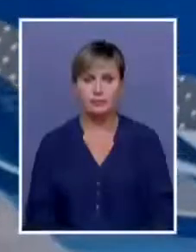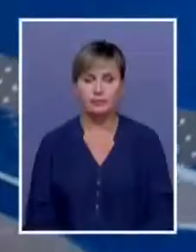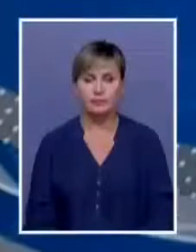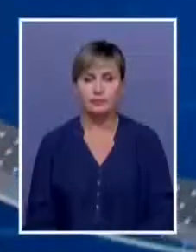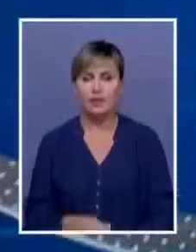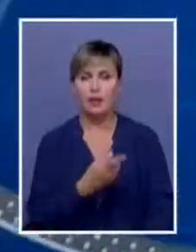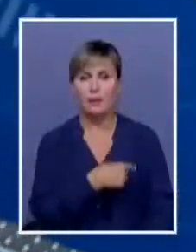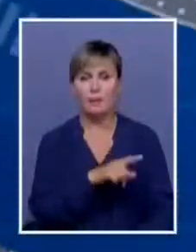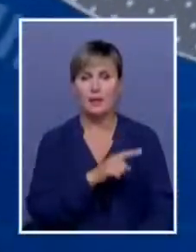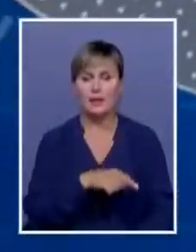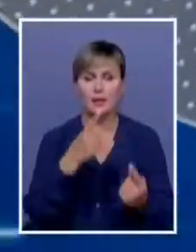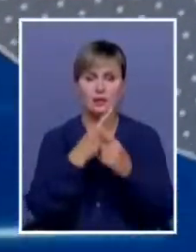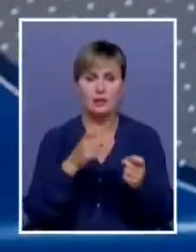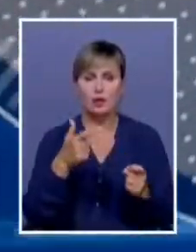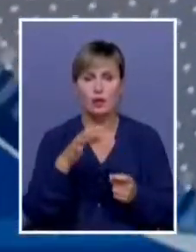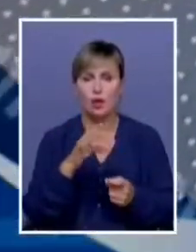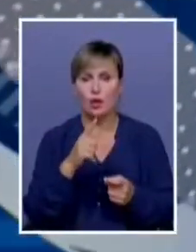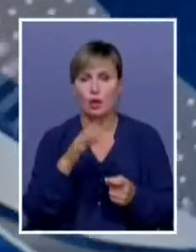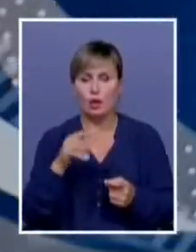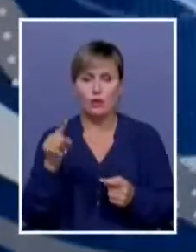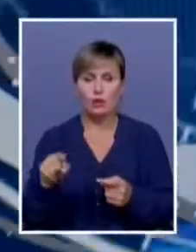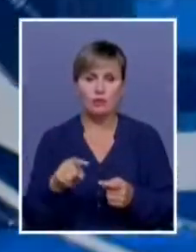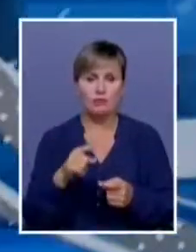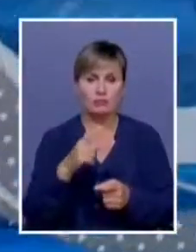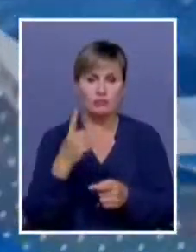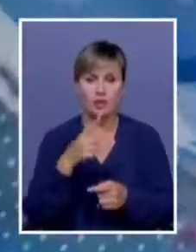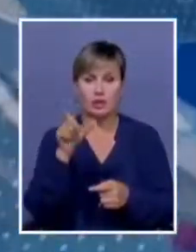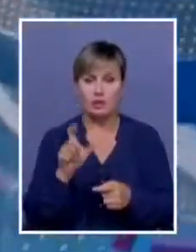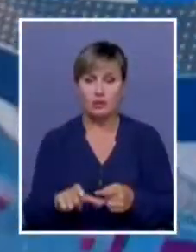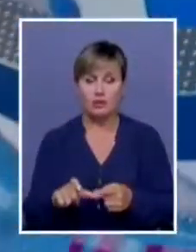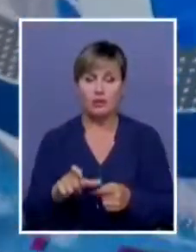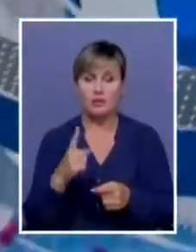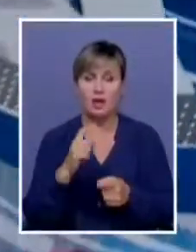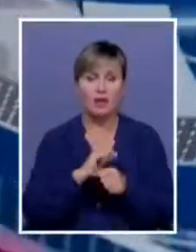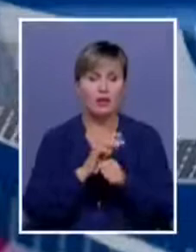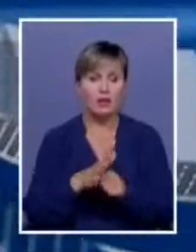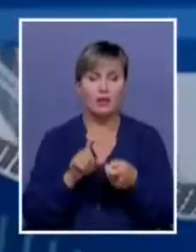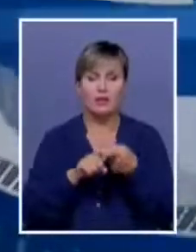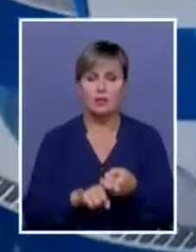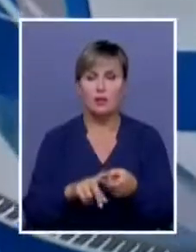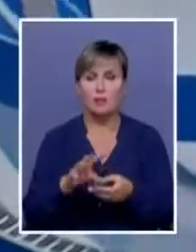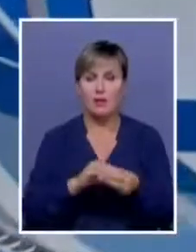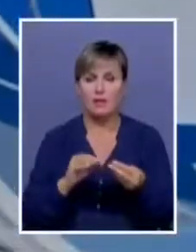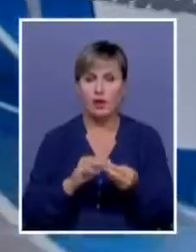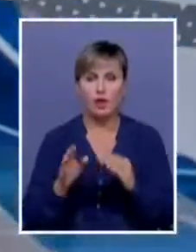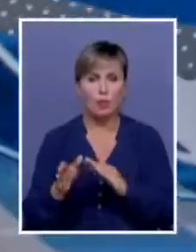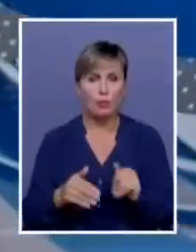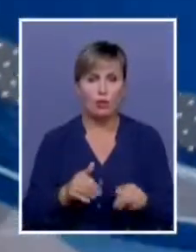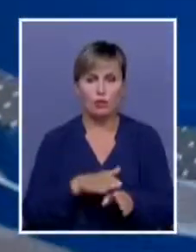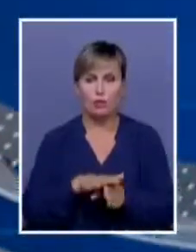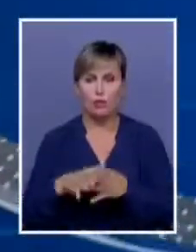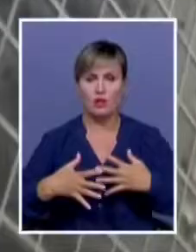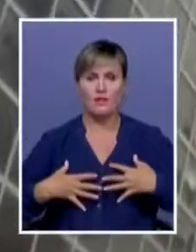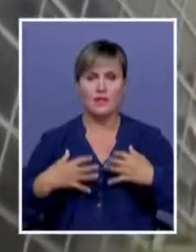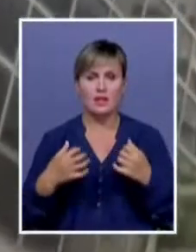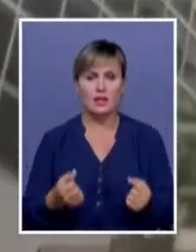Гонконгские медики заявили, что им удалось идентифицировать первого пациента с коронавирусом, который заразился повторно после полного